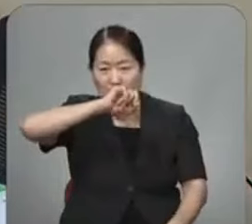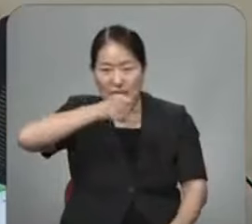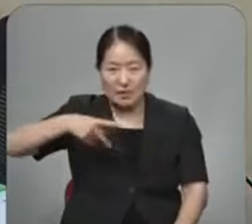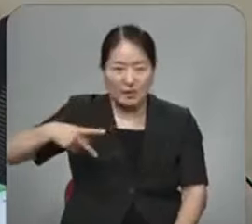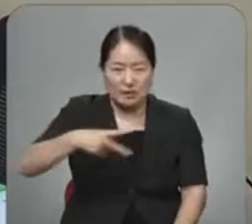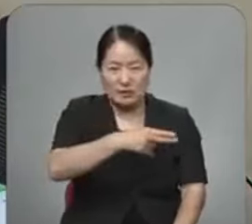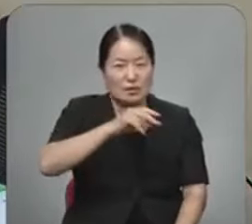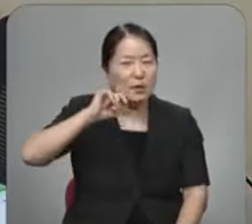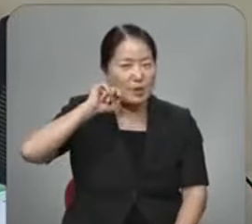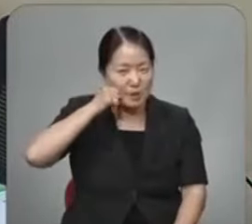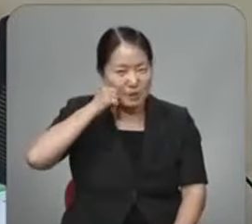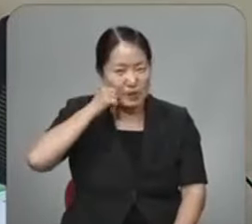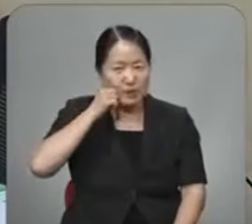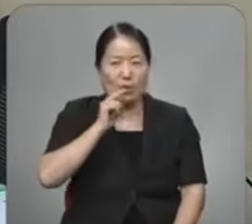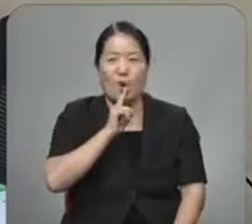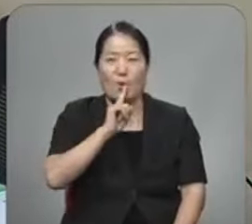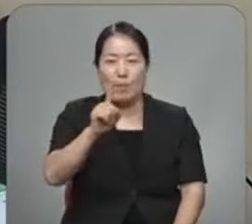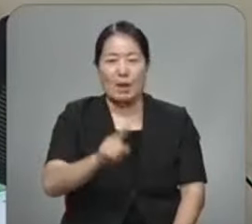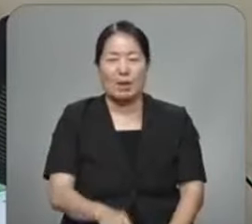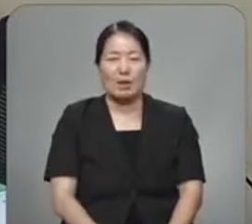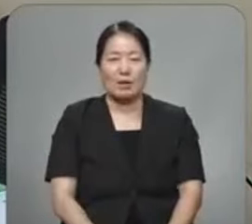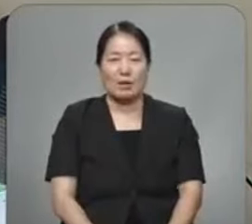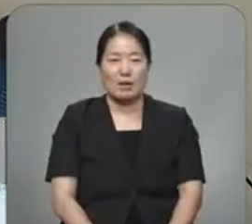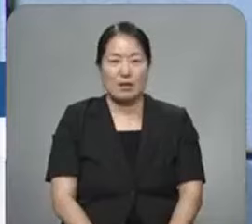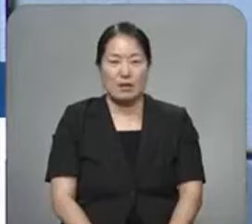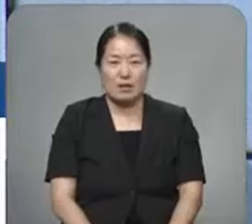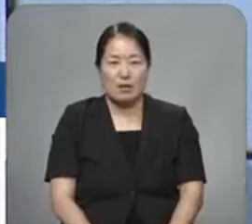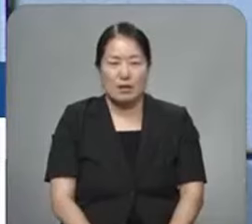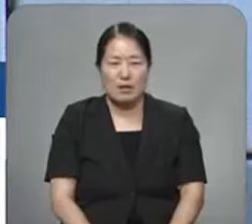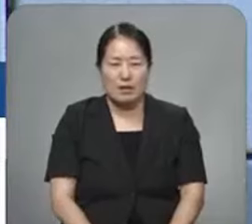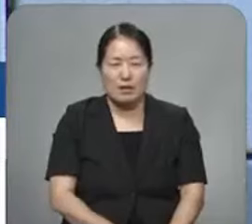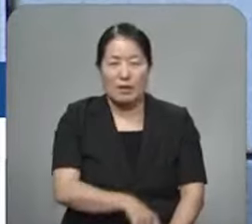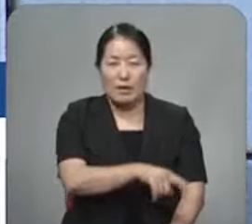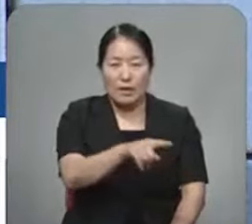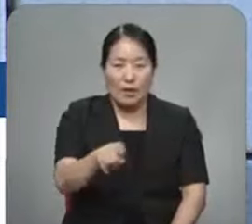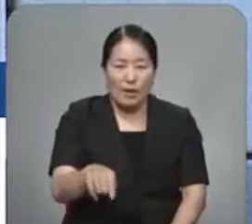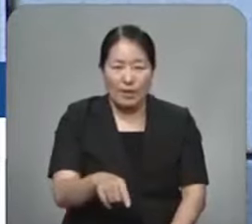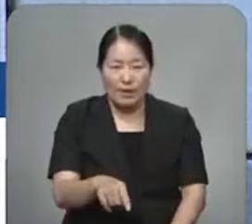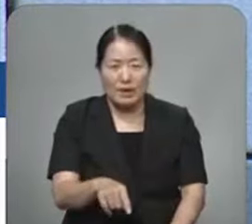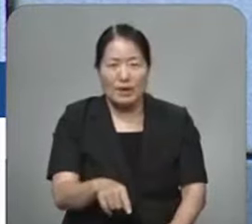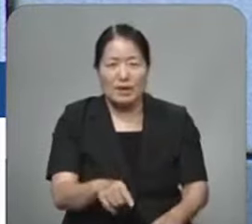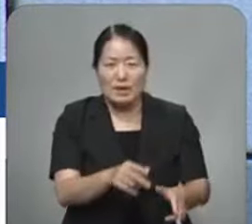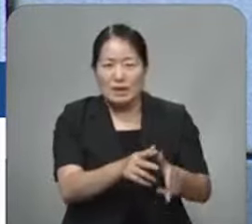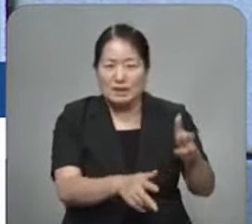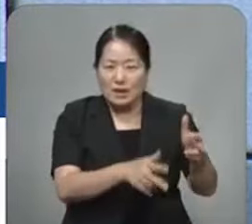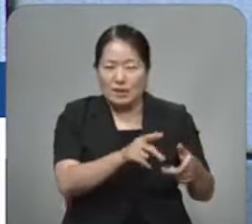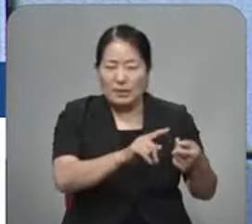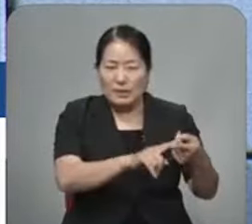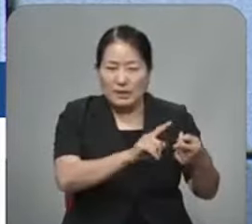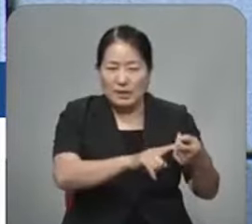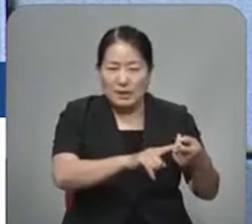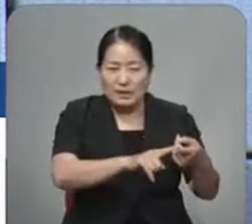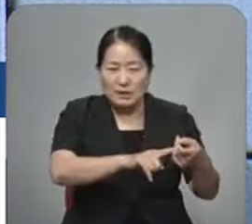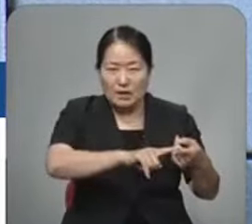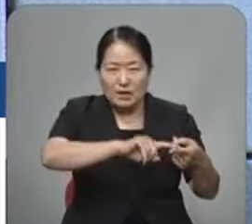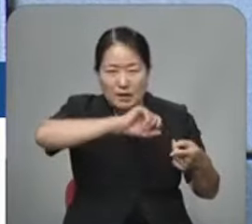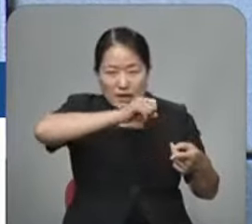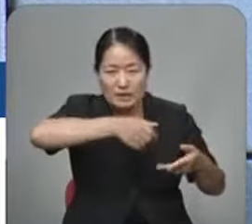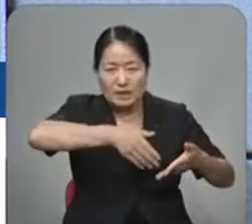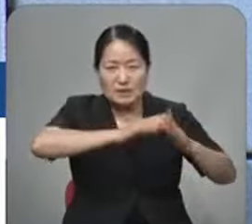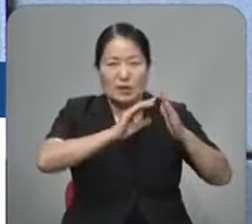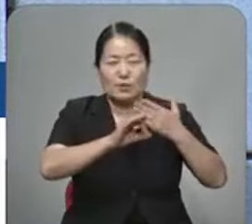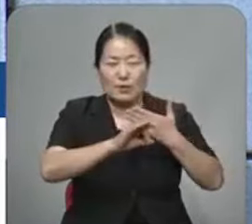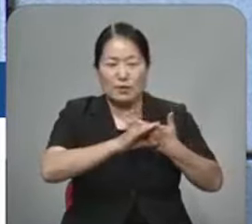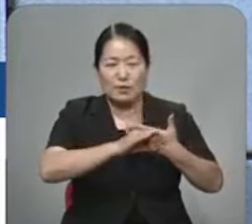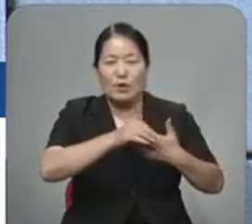않다고 해명합니다 민원 사업들 뭐 그런 부분을 변성을 하다 보면 매우 미흡 사업을 이렇게